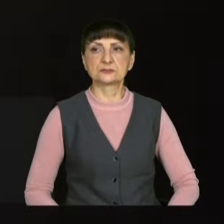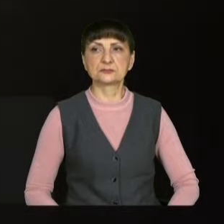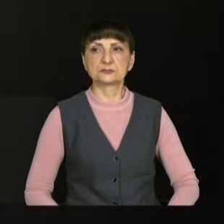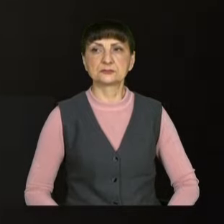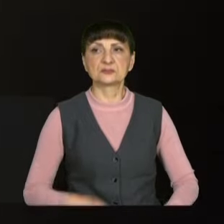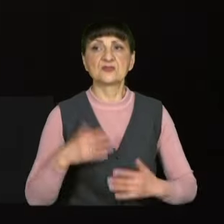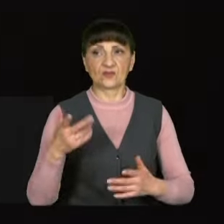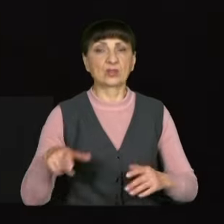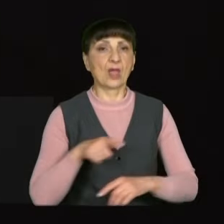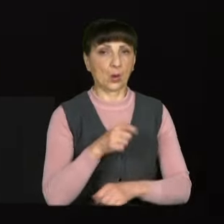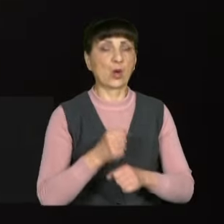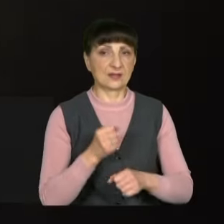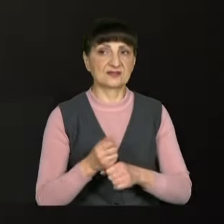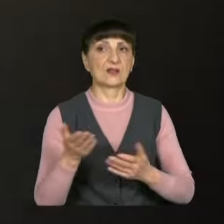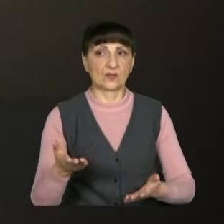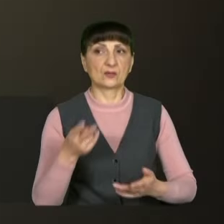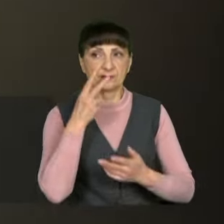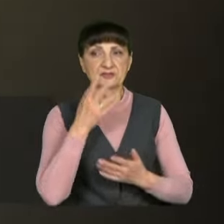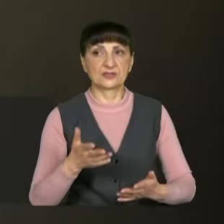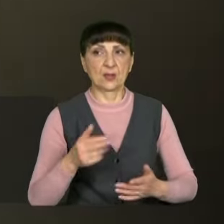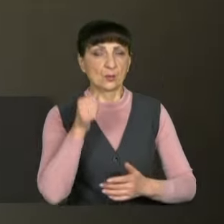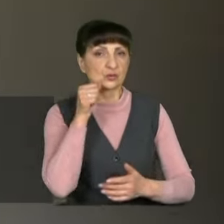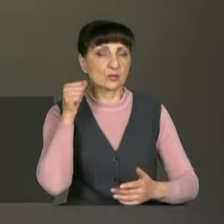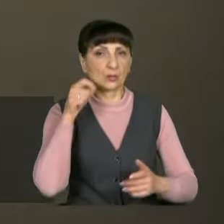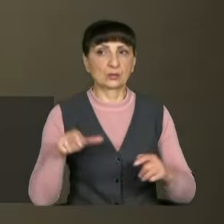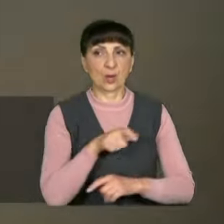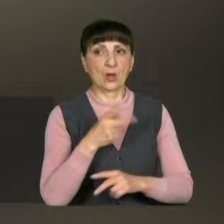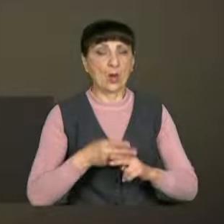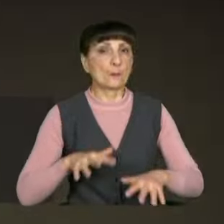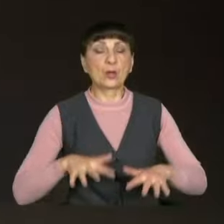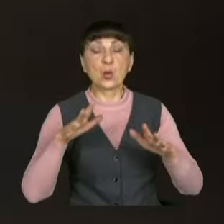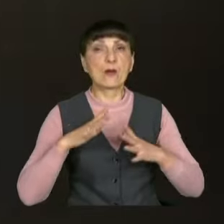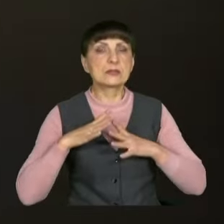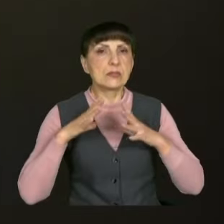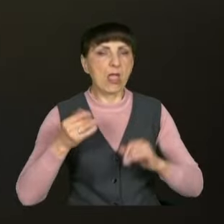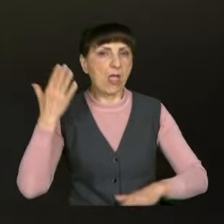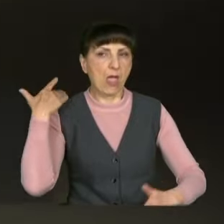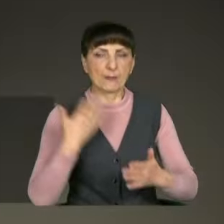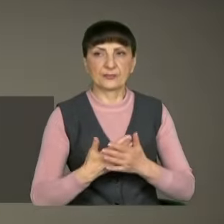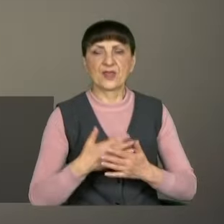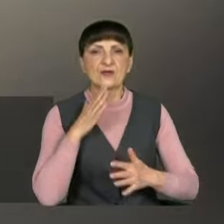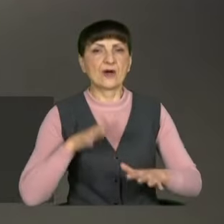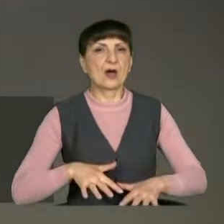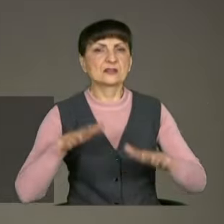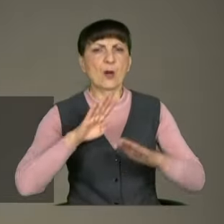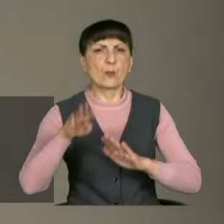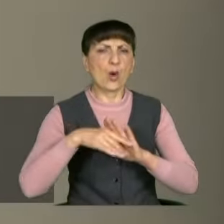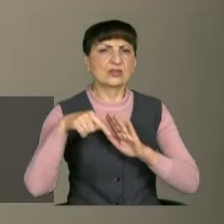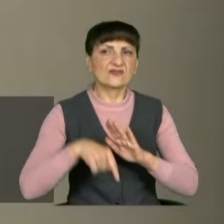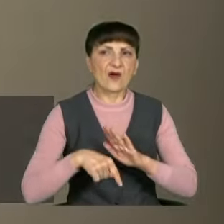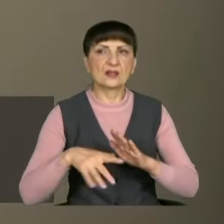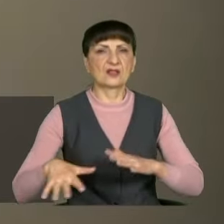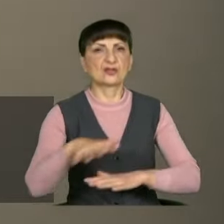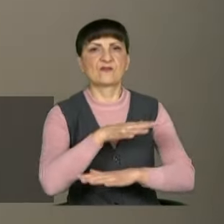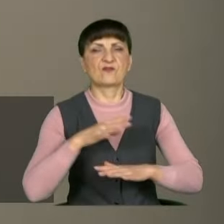нам делали дорогу. Позапрошлом году такого потопа в жизни не было. Талая вода заливает подвалы и скапливается во